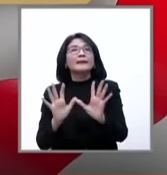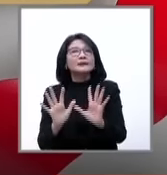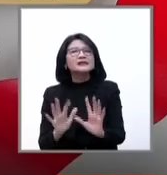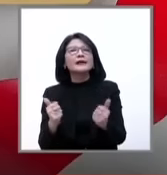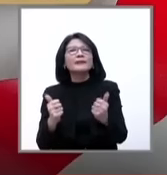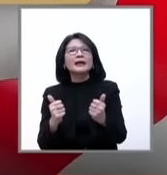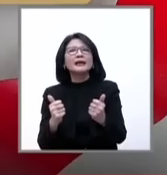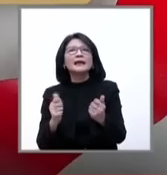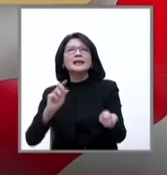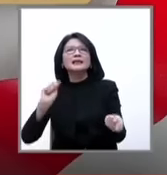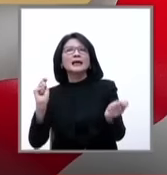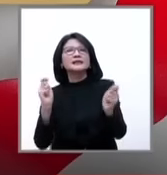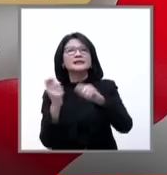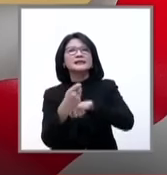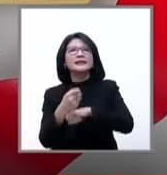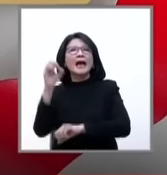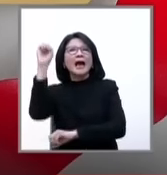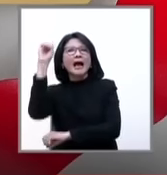sosial itu, gitu loh.